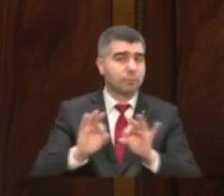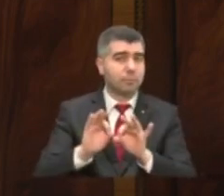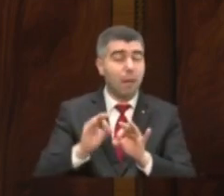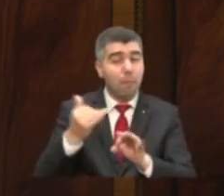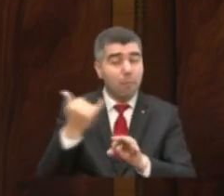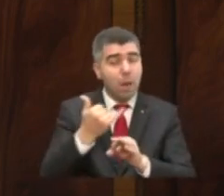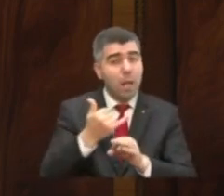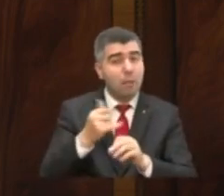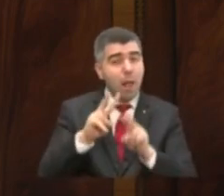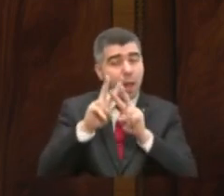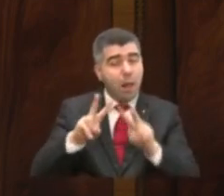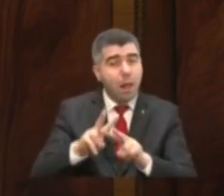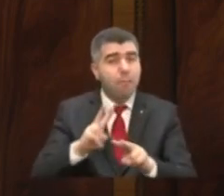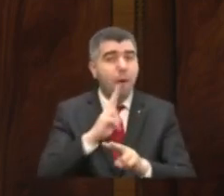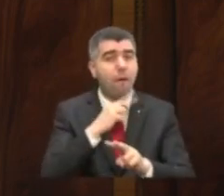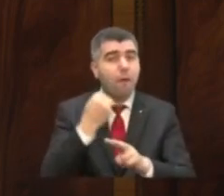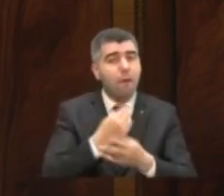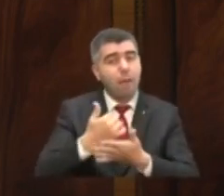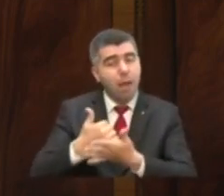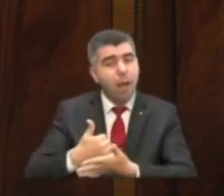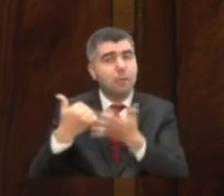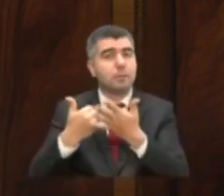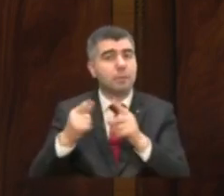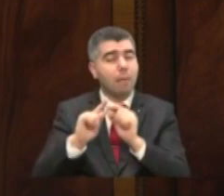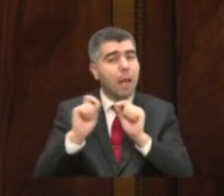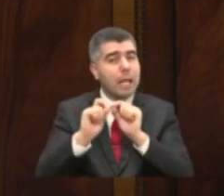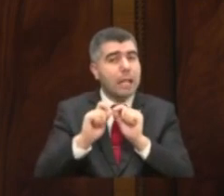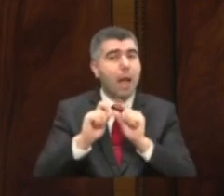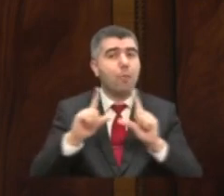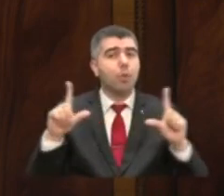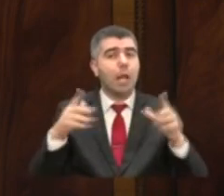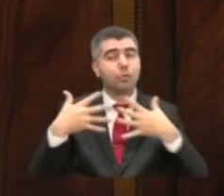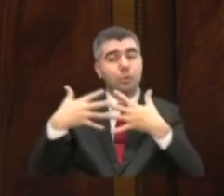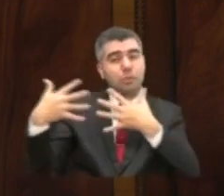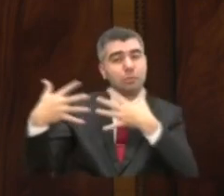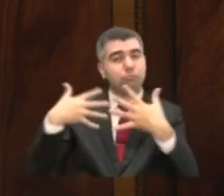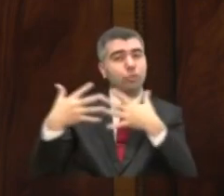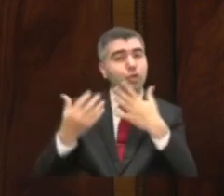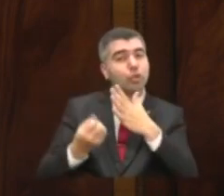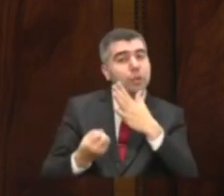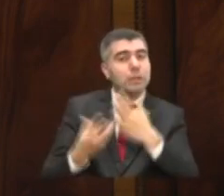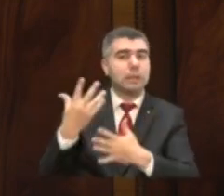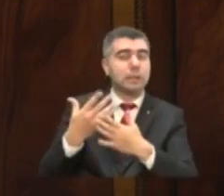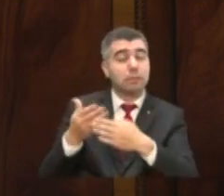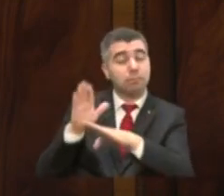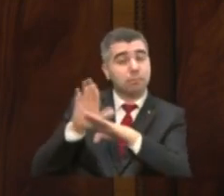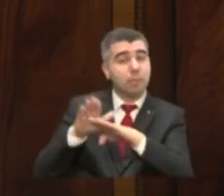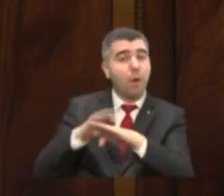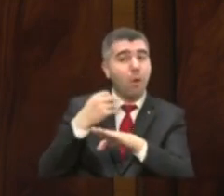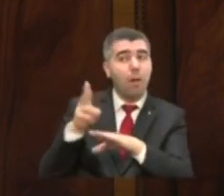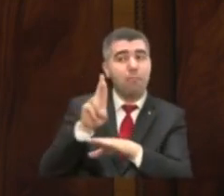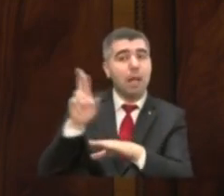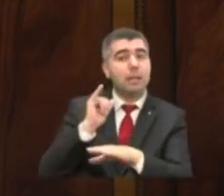التدابير كعناصر بناء النموذج التنموي الجديد الذي دعانا إليه صاحب